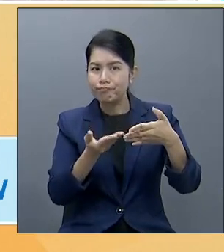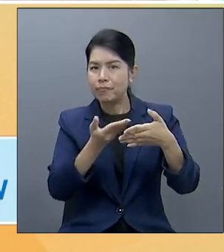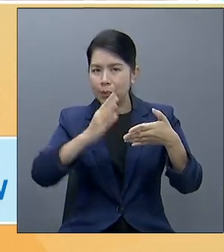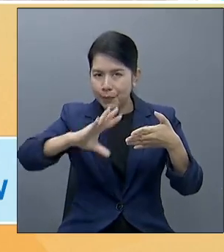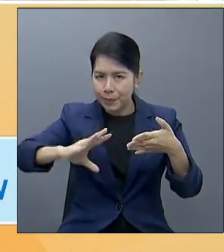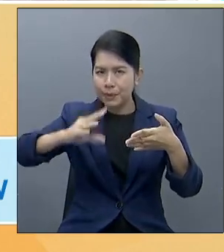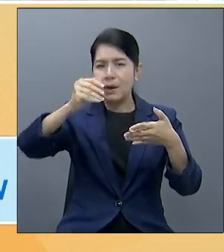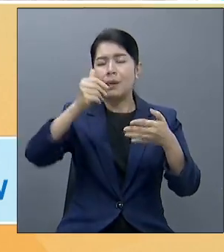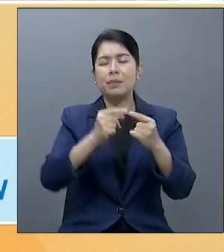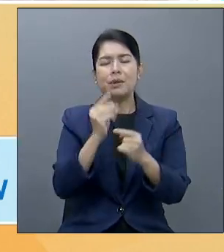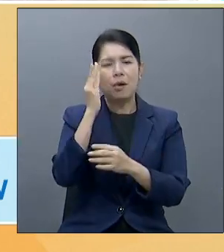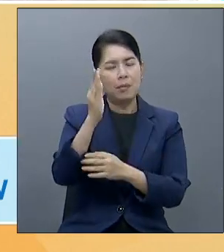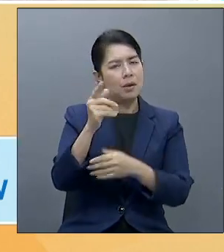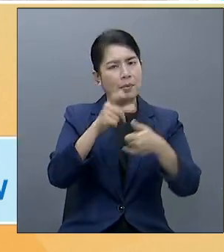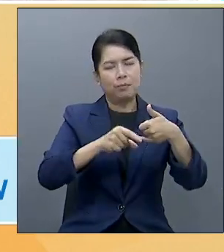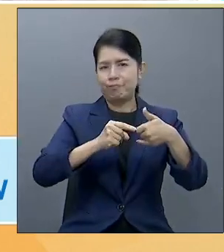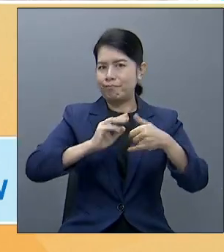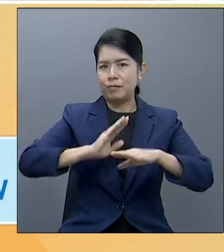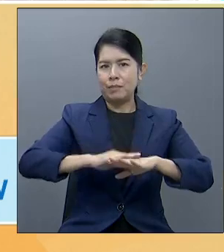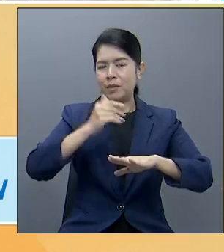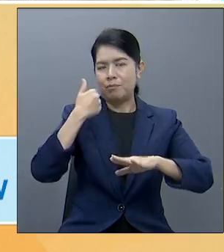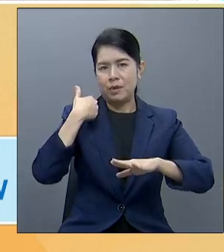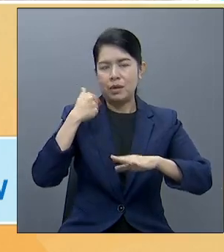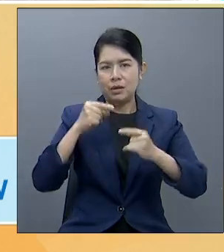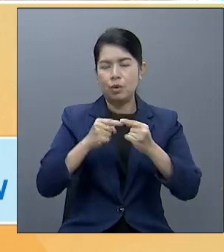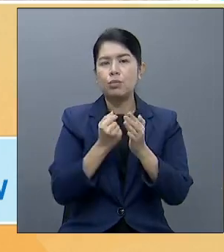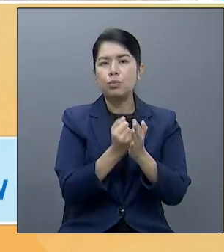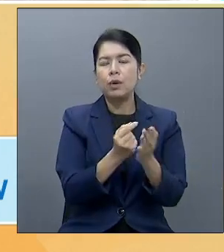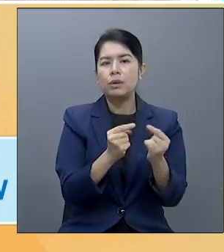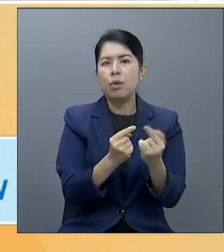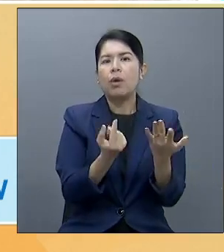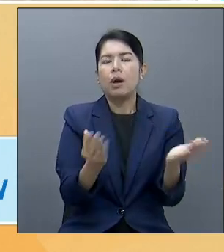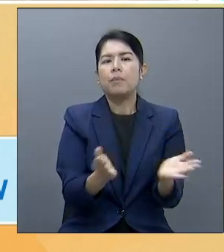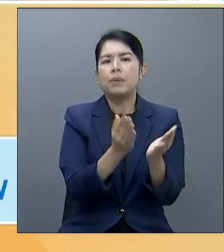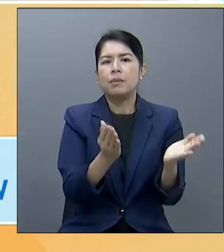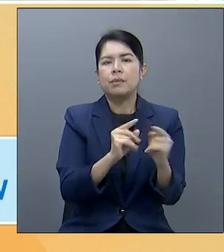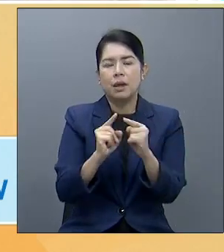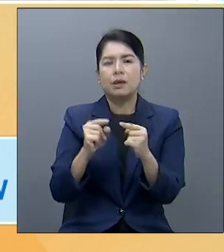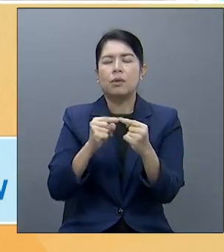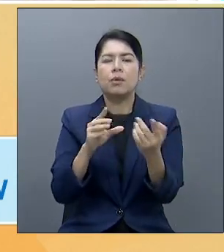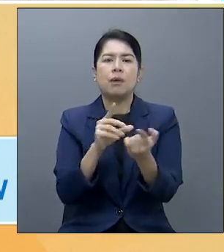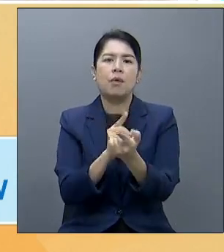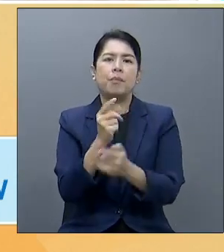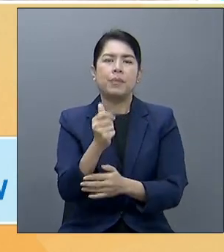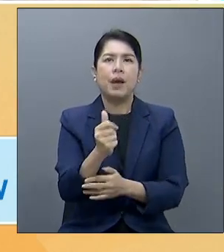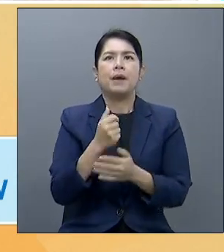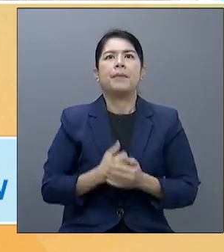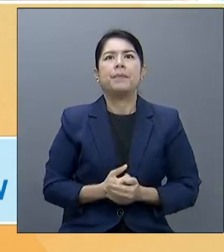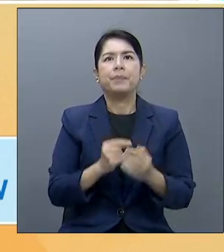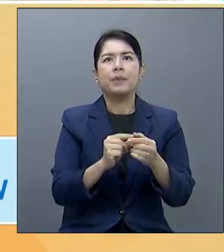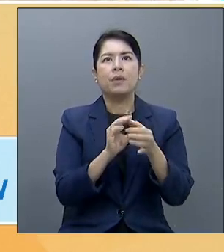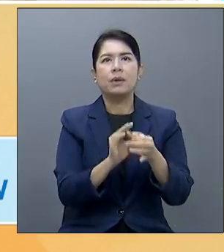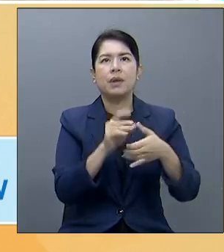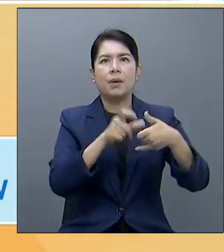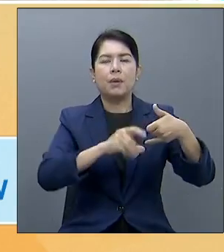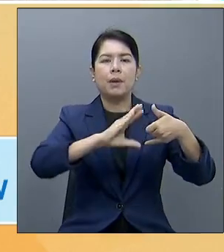ณภาพเป็นประชากรที่มีคุณภาพเขาก็จะมีการใช้รูปแบบกระบวนการที่เขาเรียกว่า executive function นะคะหรือว่า EF คือพัฒนาการในการ